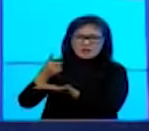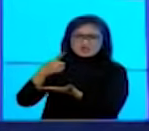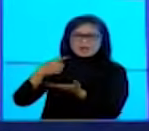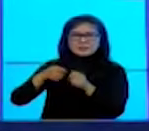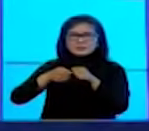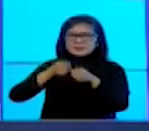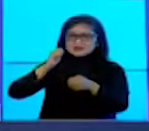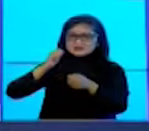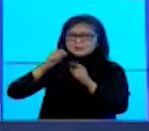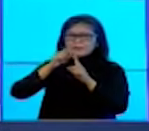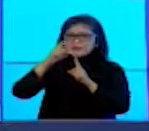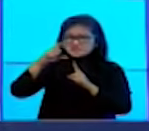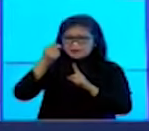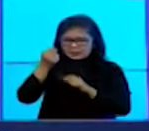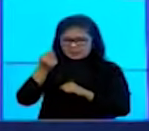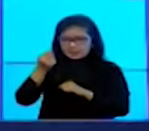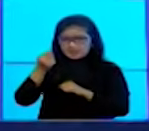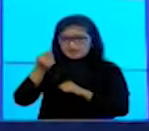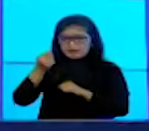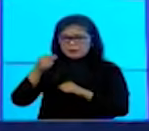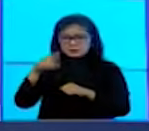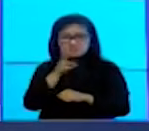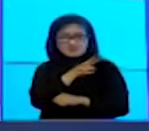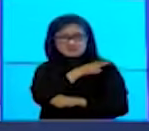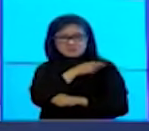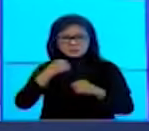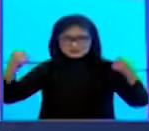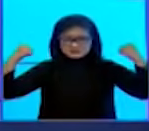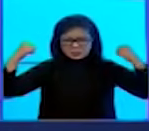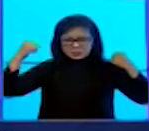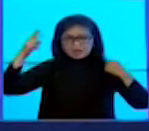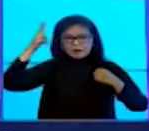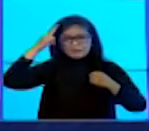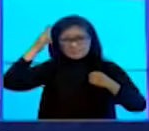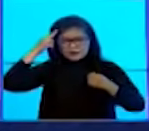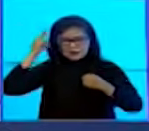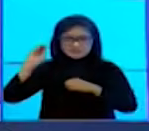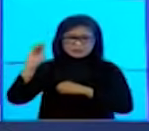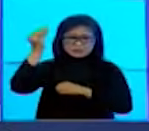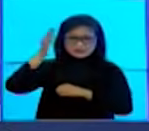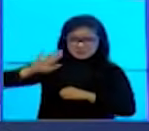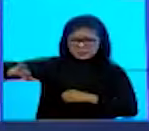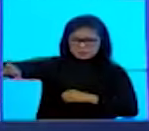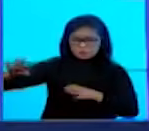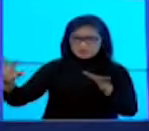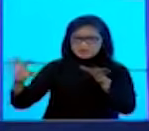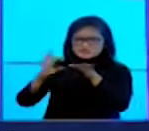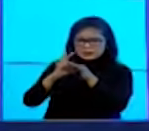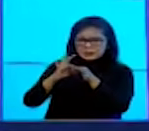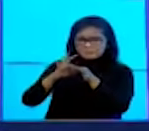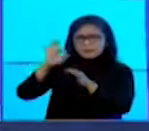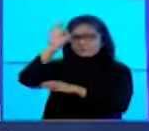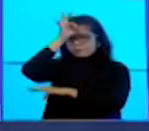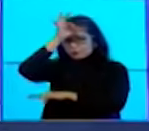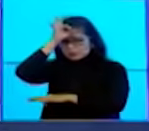melibatkan tenaga kesehatan dari pemerintahan kota administrasi Jakarta Timur bekerjasama dengan Polsek dan Koramil